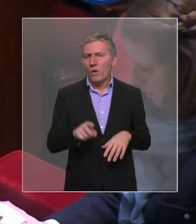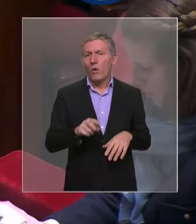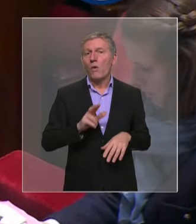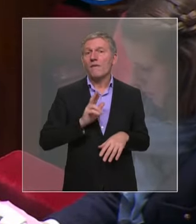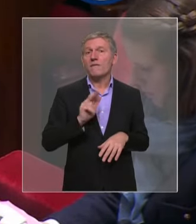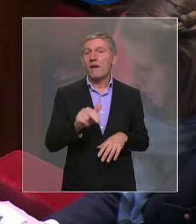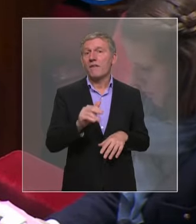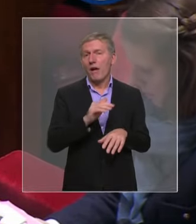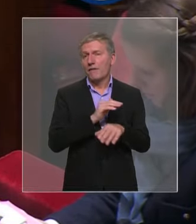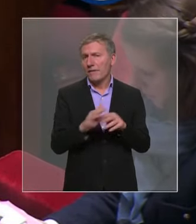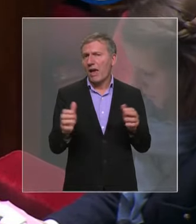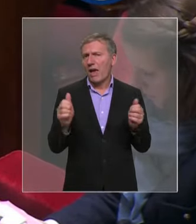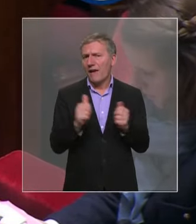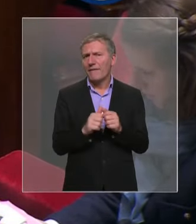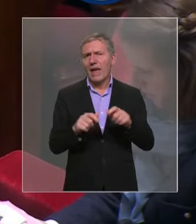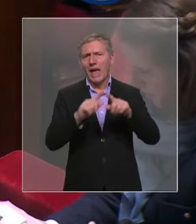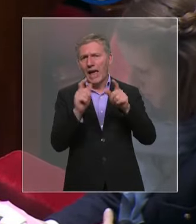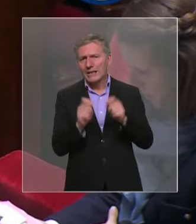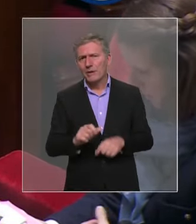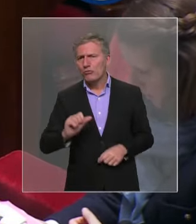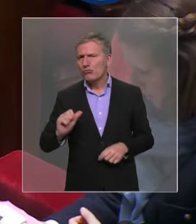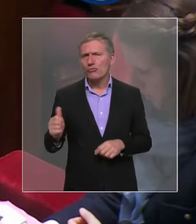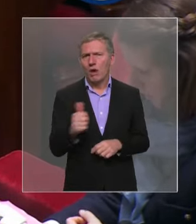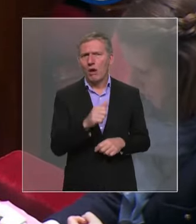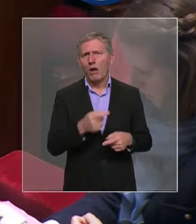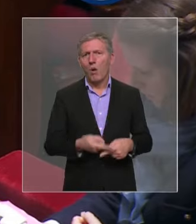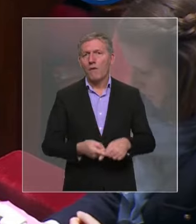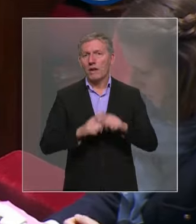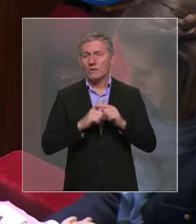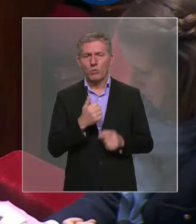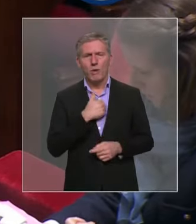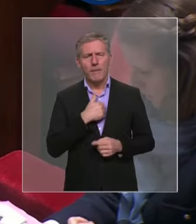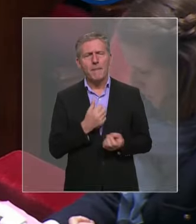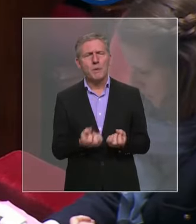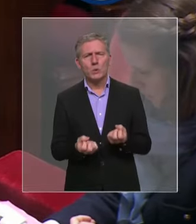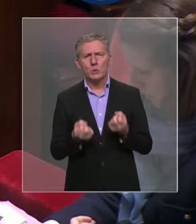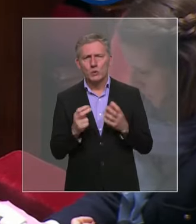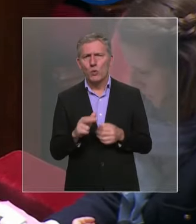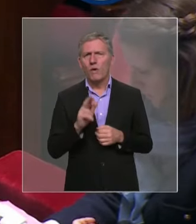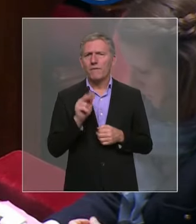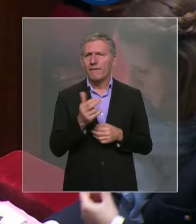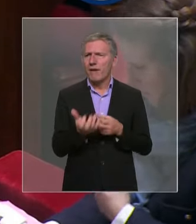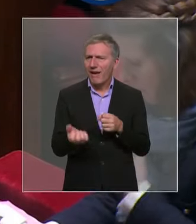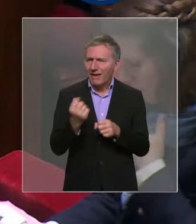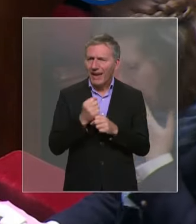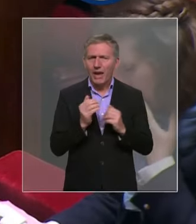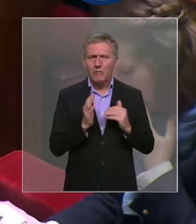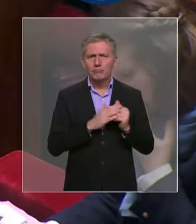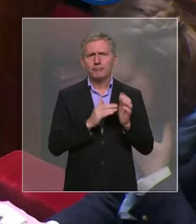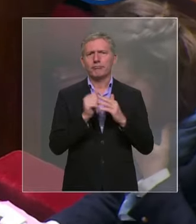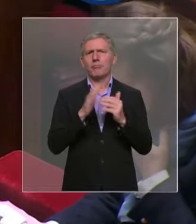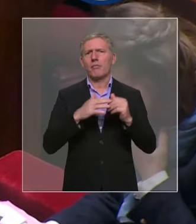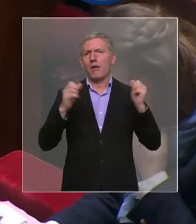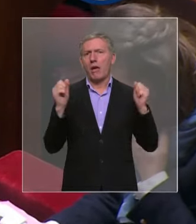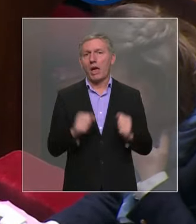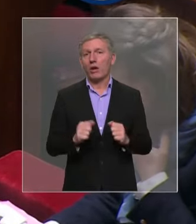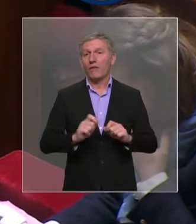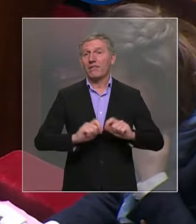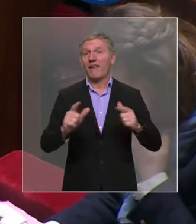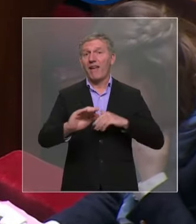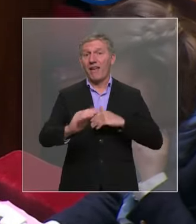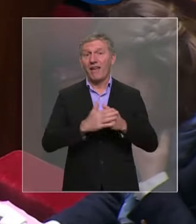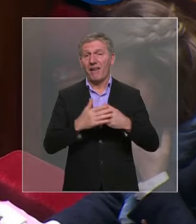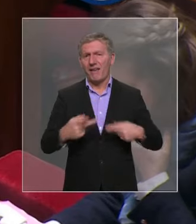fera, je le sais, dans le respect de l'intime conviction de chacun et je suis sûr dans une volonté de bâtir des consensus. La question de la fin de vie est